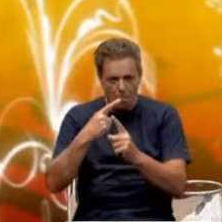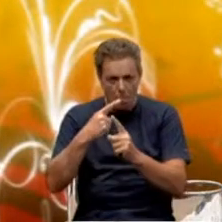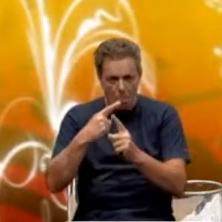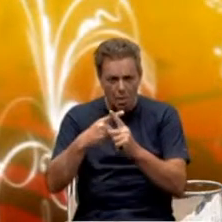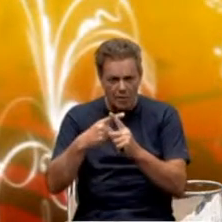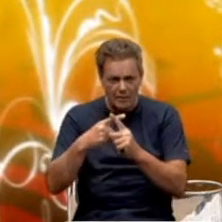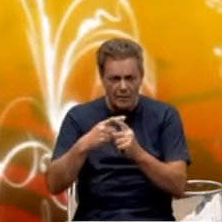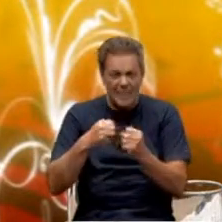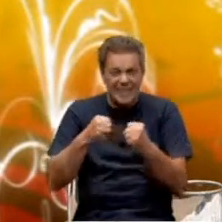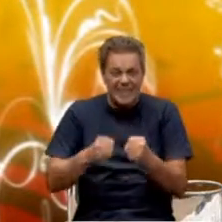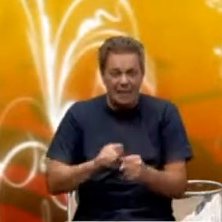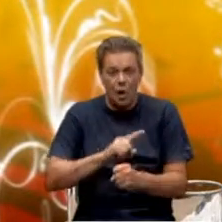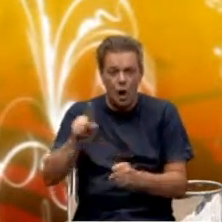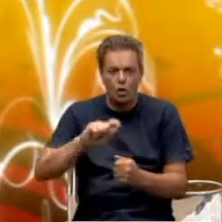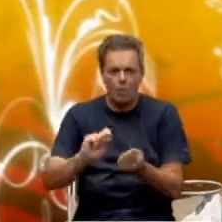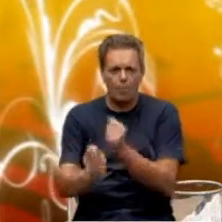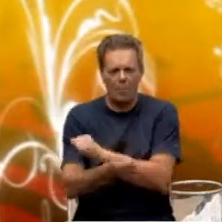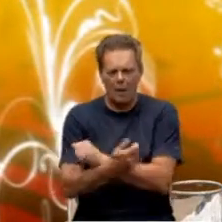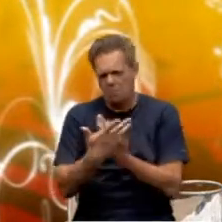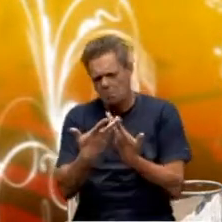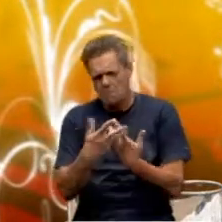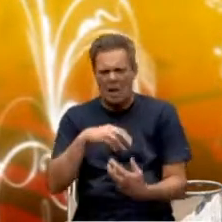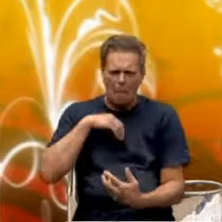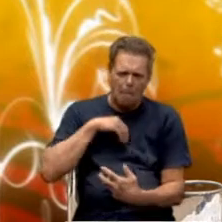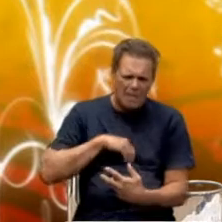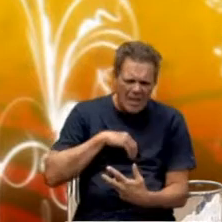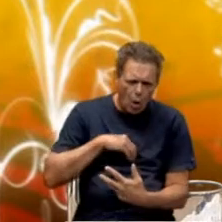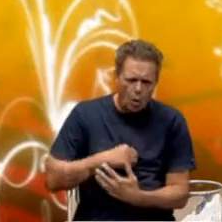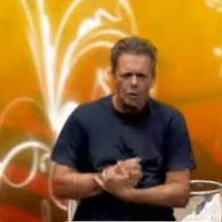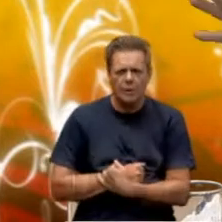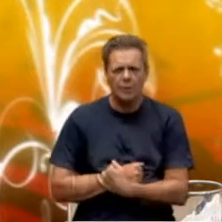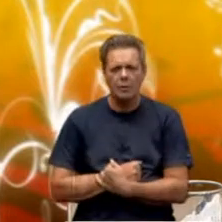promjene. Je li to bilo na psihološkoj razini rađeno?